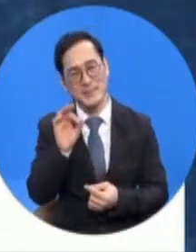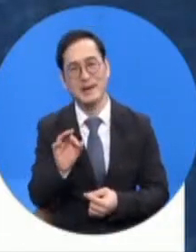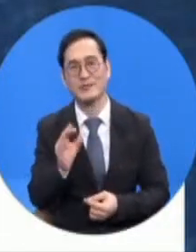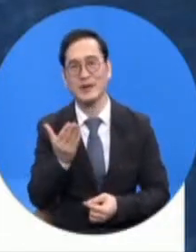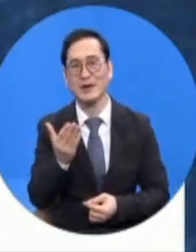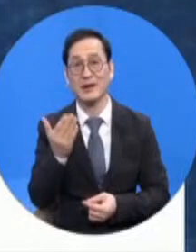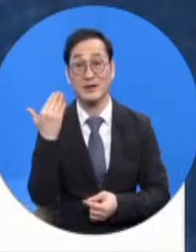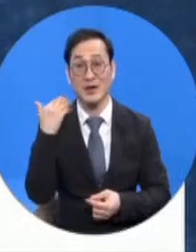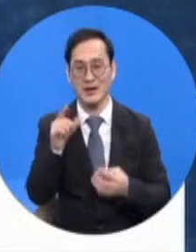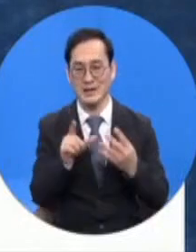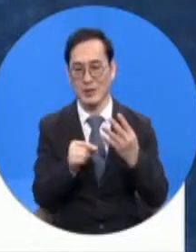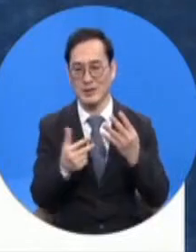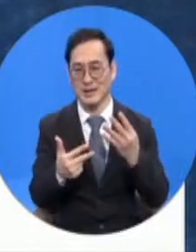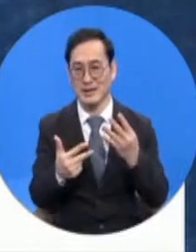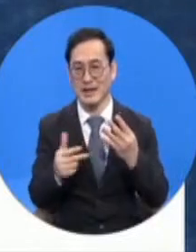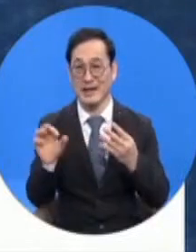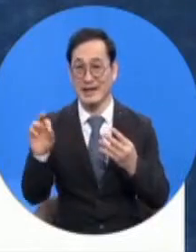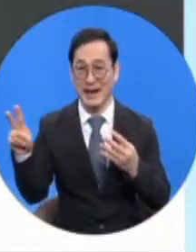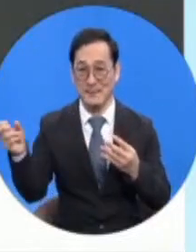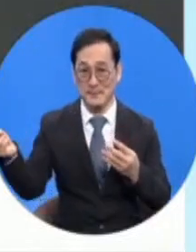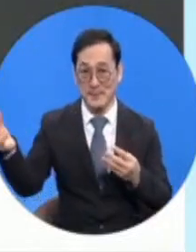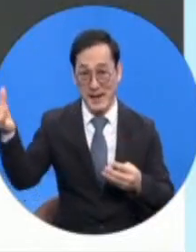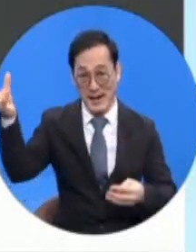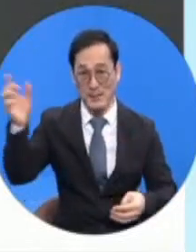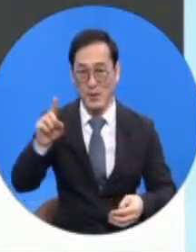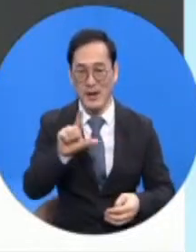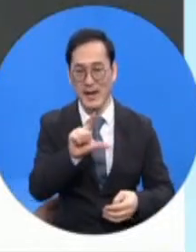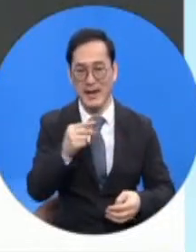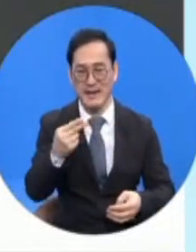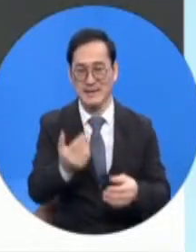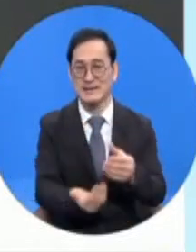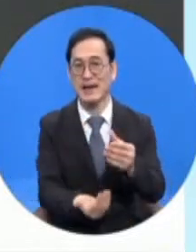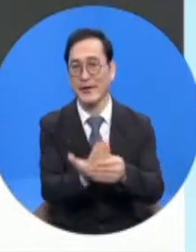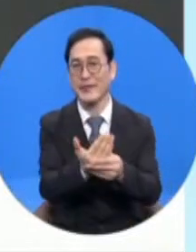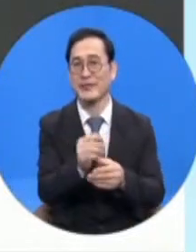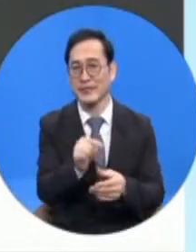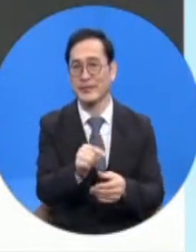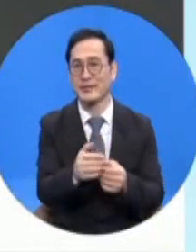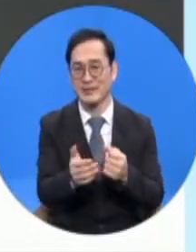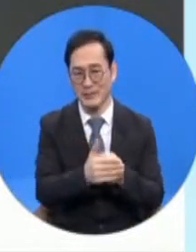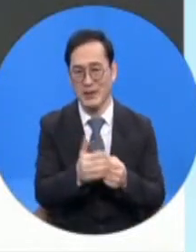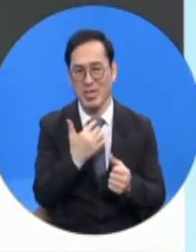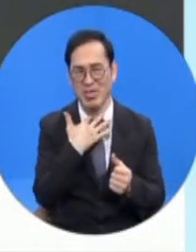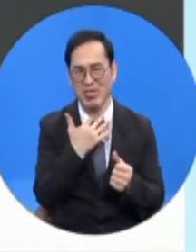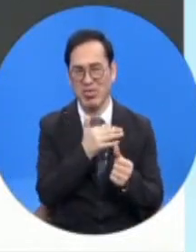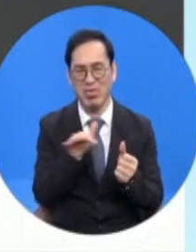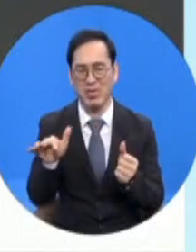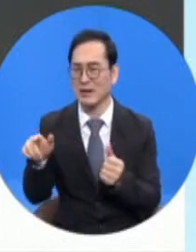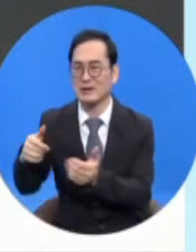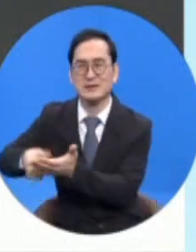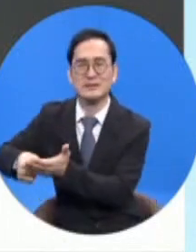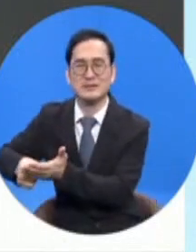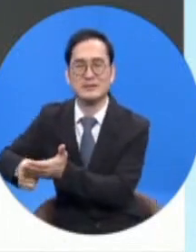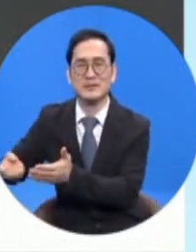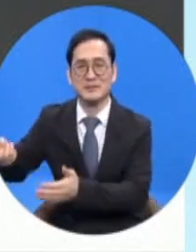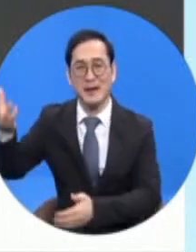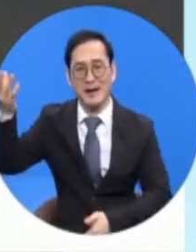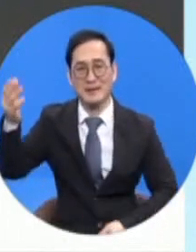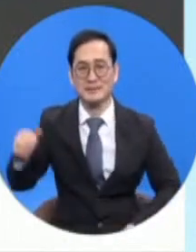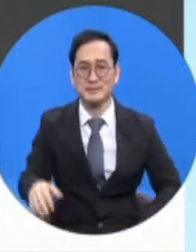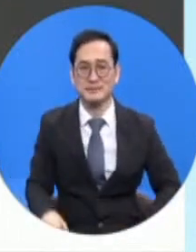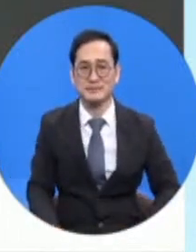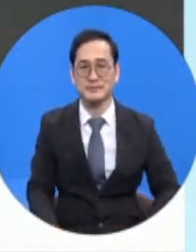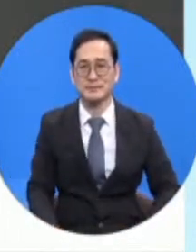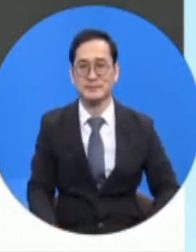4.7 재보궐선거를 야당이 이긴 거는 LH 사태 때문이거든요. 네. 그리고 지금 부동산 문제가 이번 정부의 가장 큰